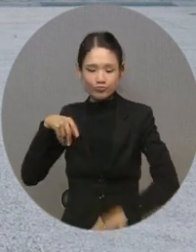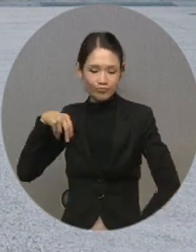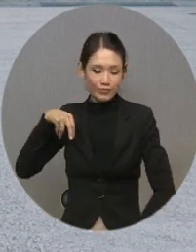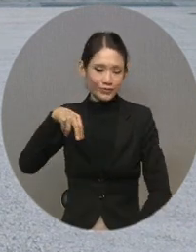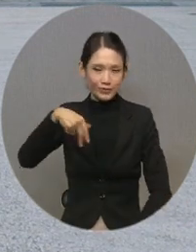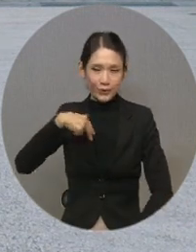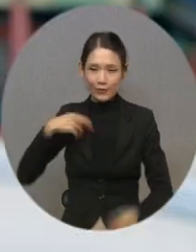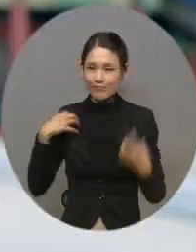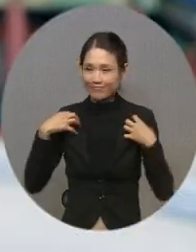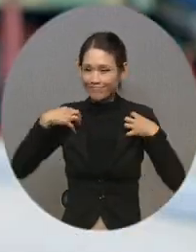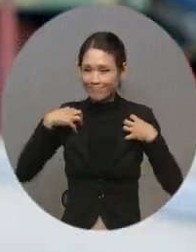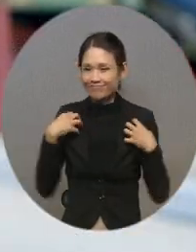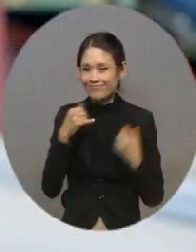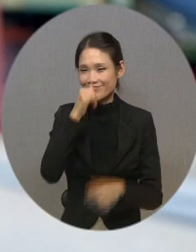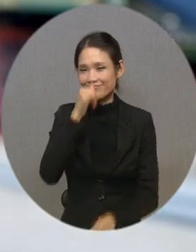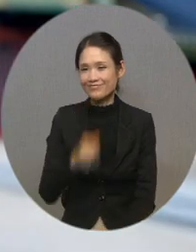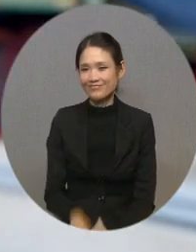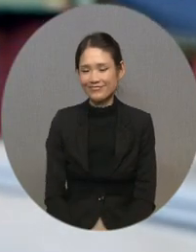것 같습니다.